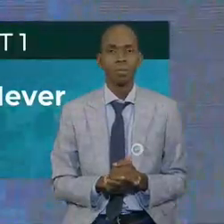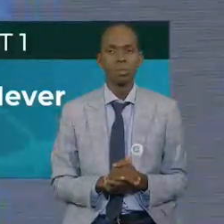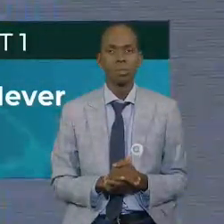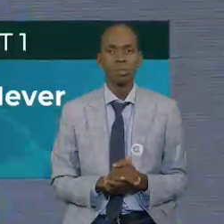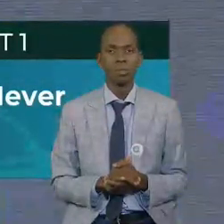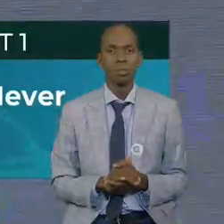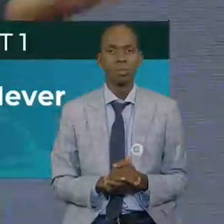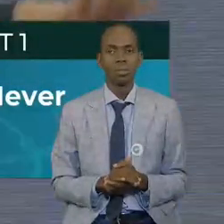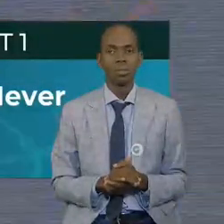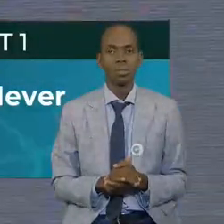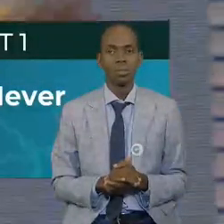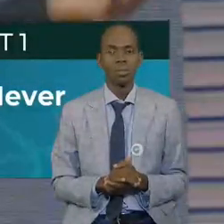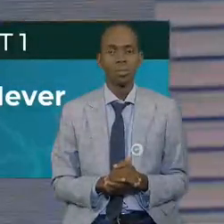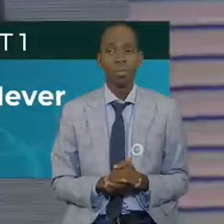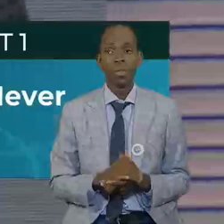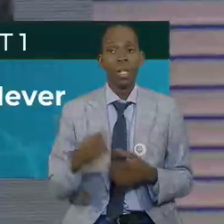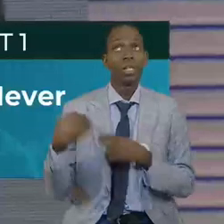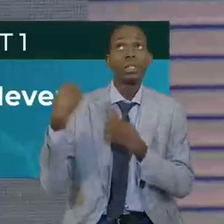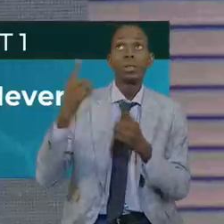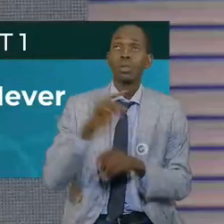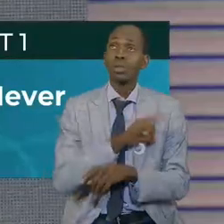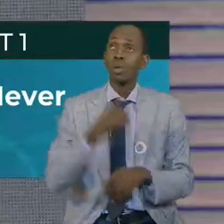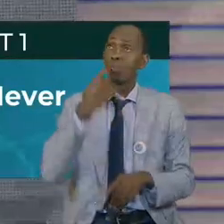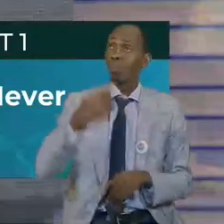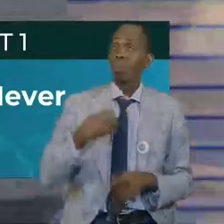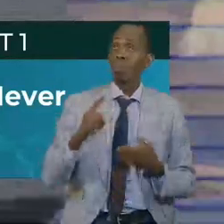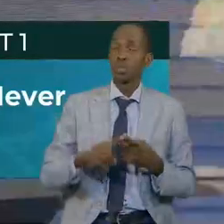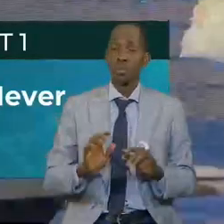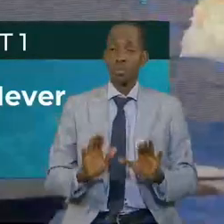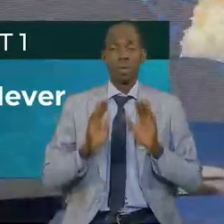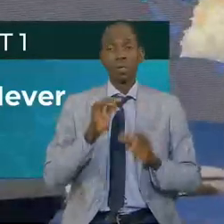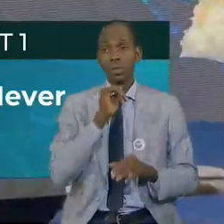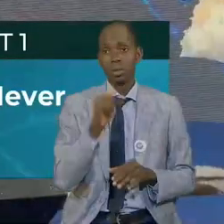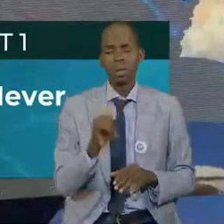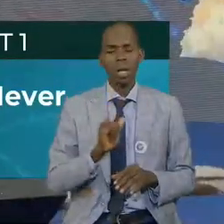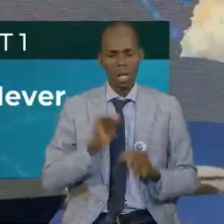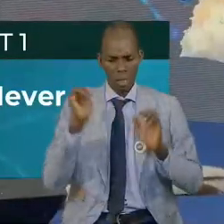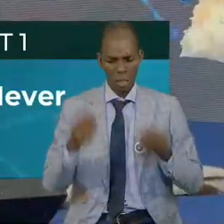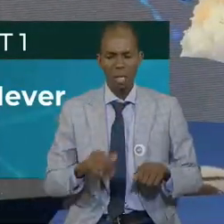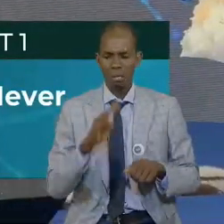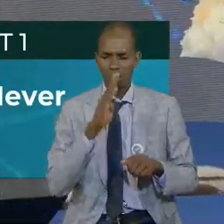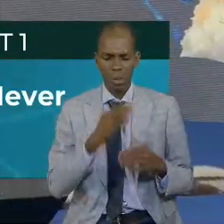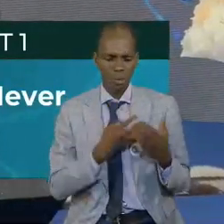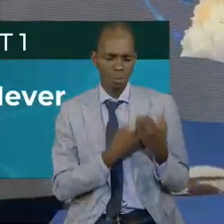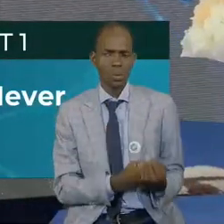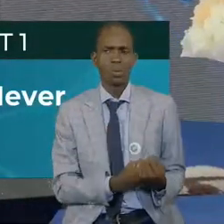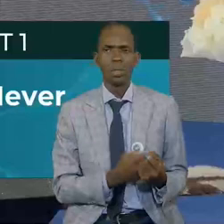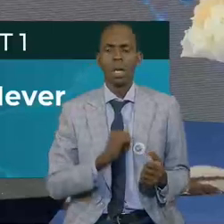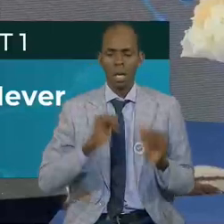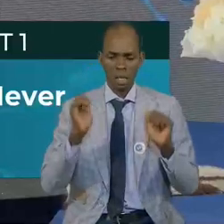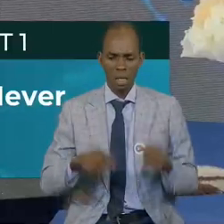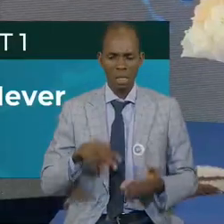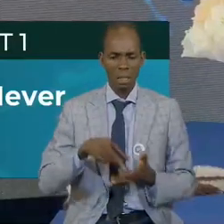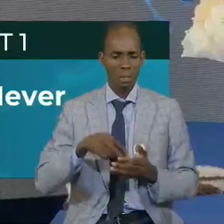confiant. Since the Lord has said, fear not. Puisque Dieu a dit ne crains rien, I can be bold. Je peux être audacieux. I can stand firm. Je peux